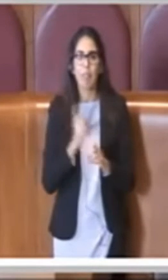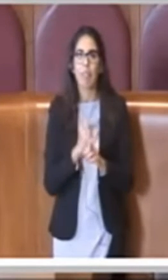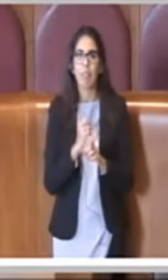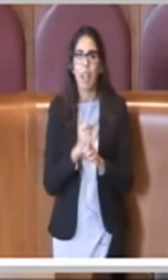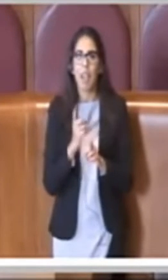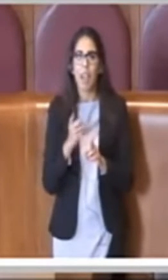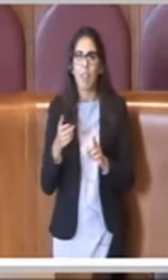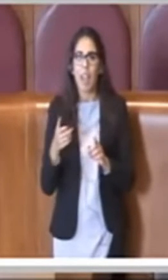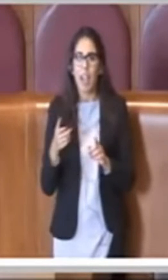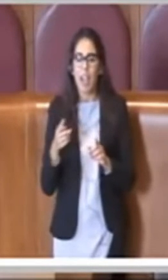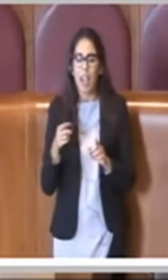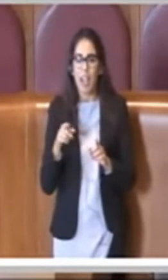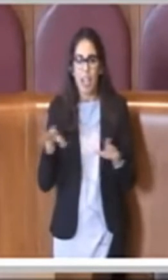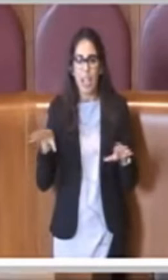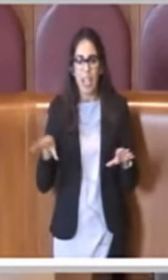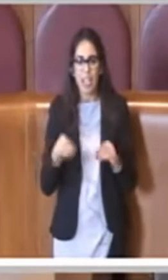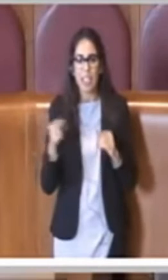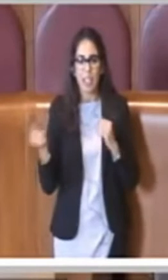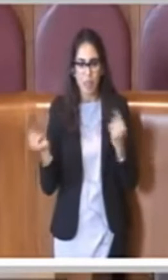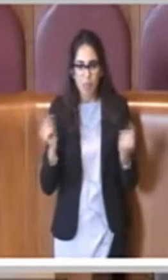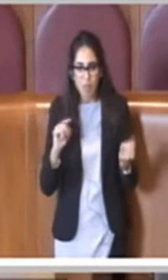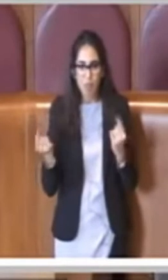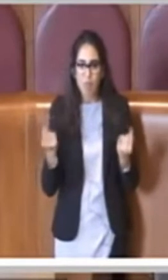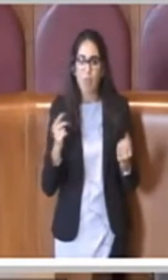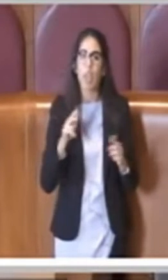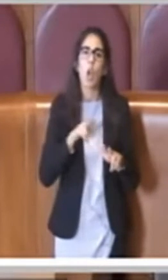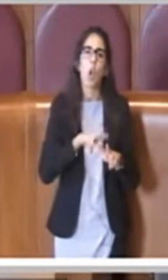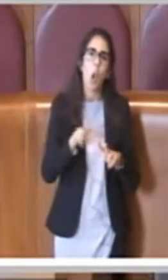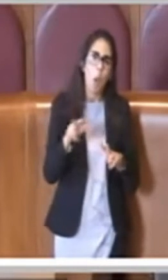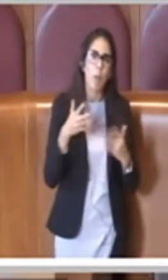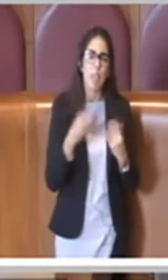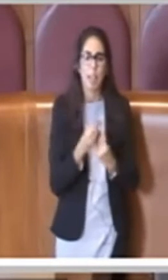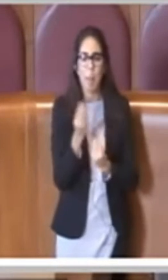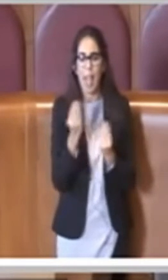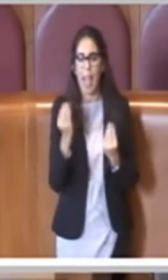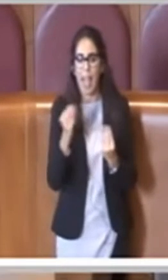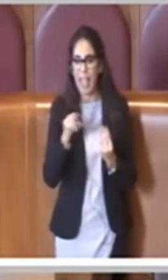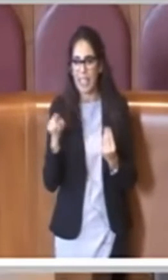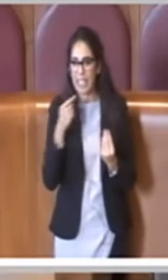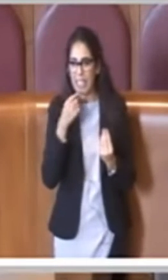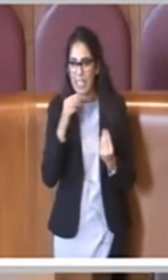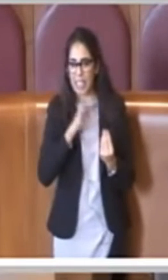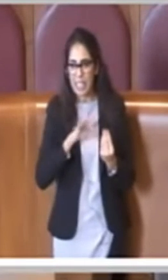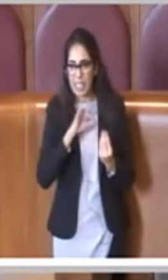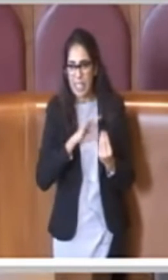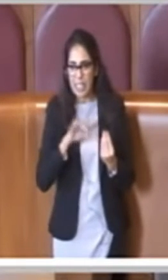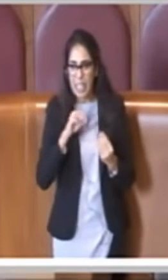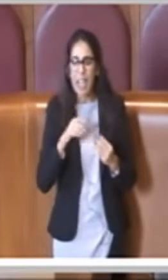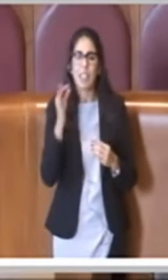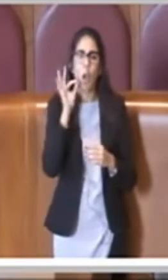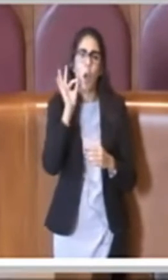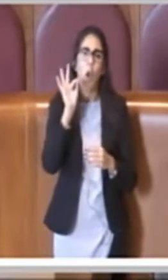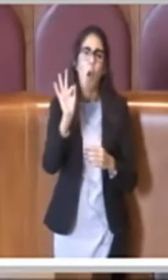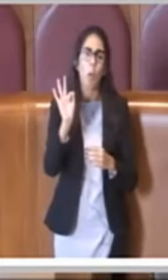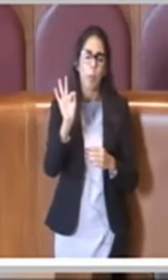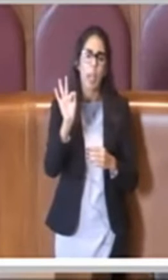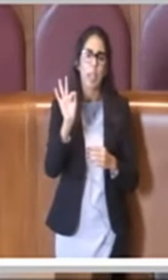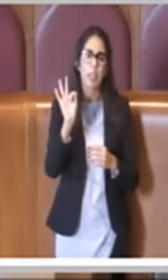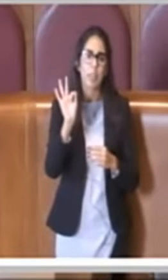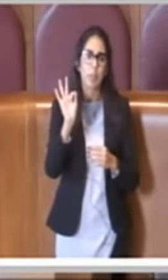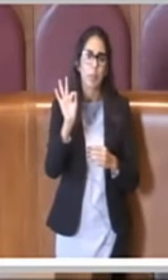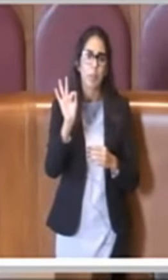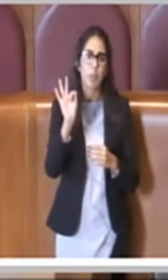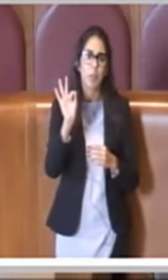sul tavolo il comune con gli enti interessati per provvedere poi